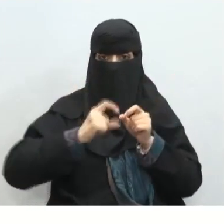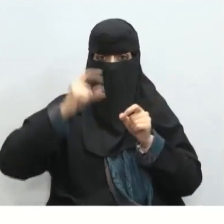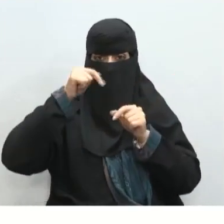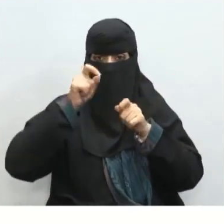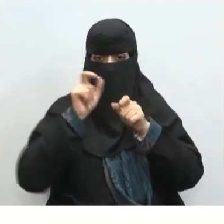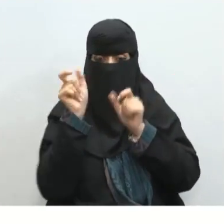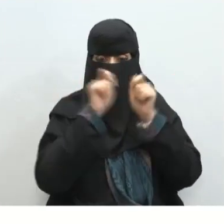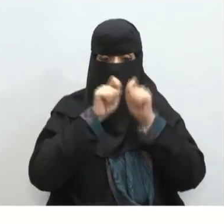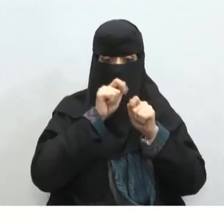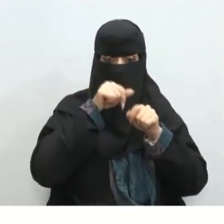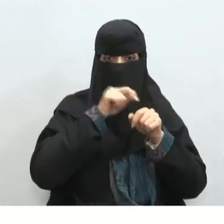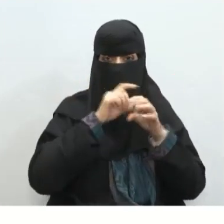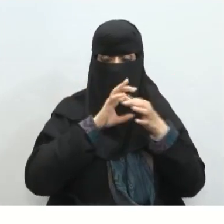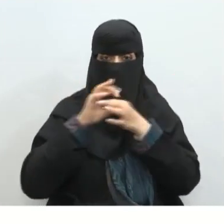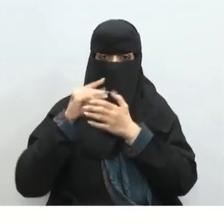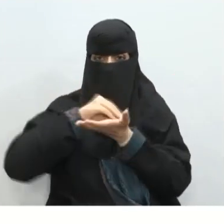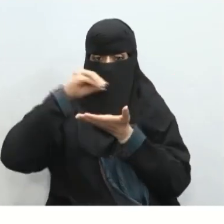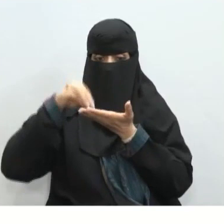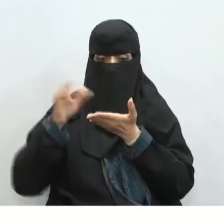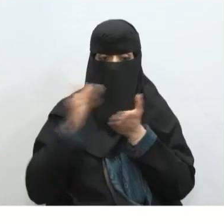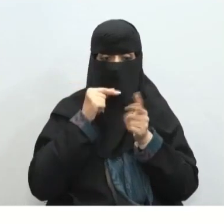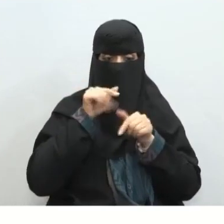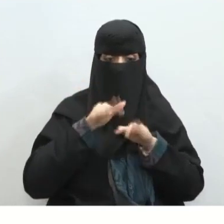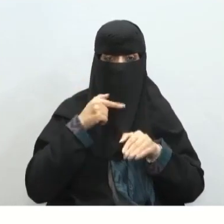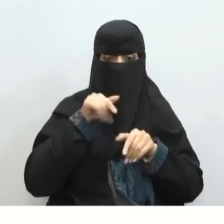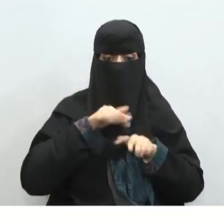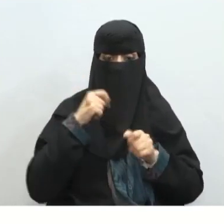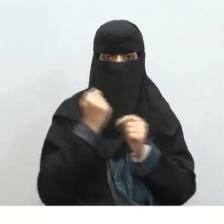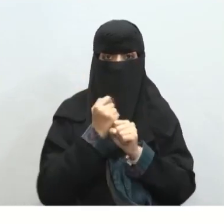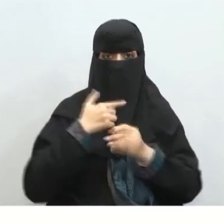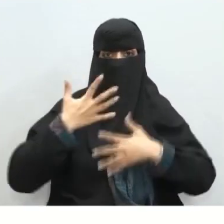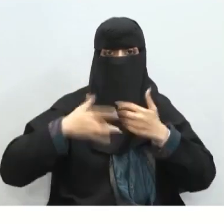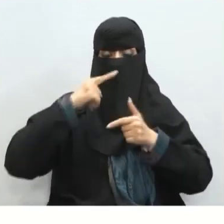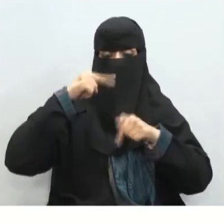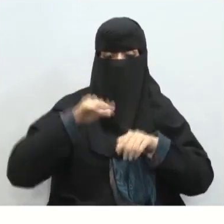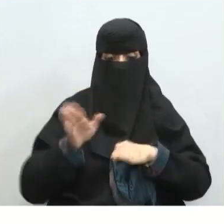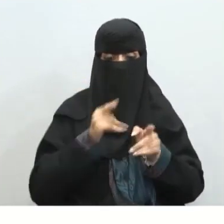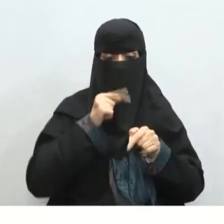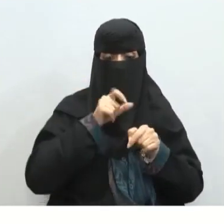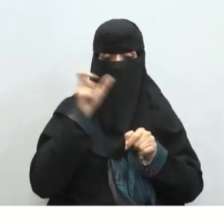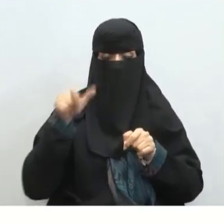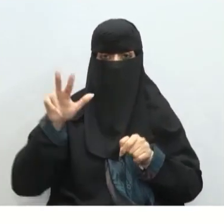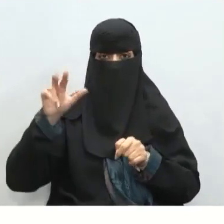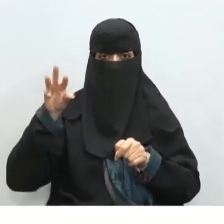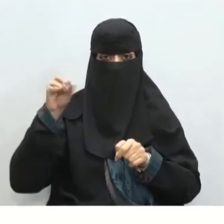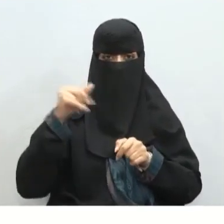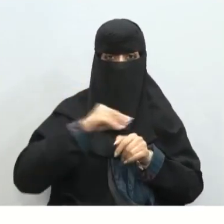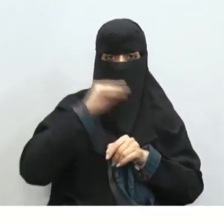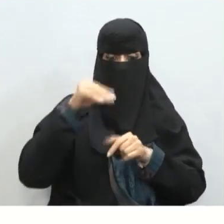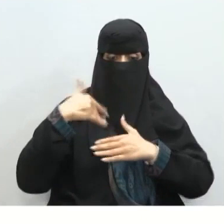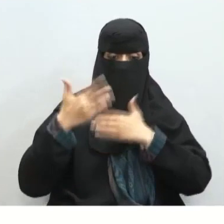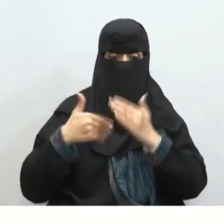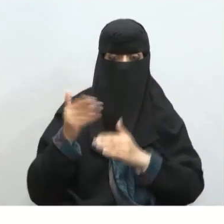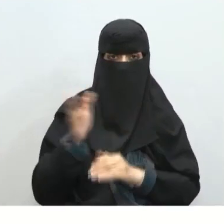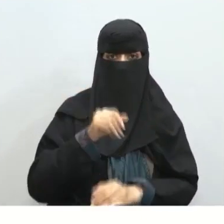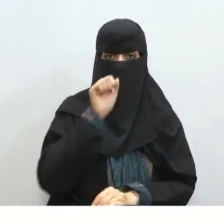2 الكترونات تستعمل في سلسله نقل الالكترون والتي توفر بدورها الطاقه اللازمه لنقل ايونات الهيدروجين ومن ثم انتاج